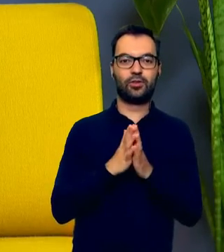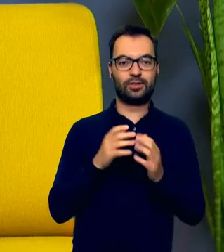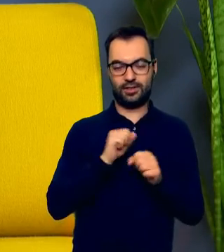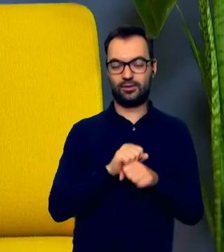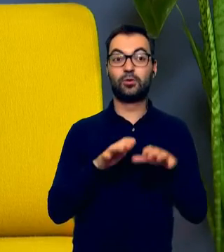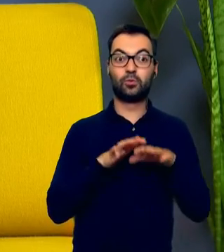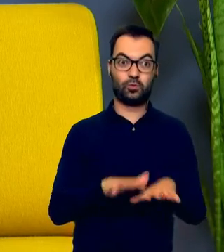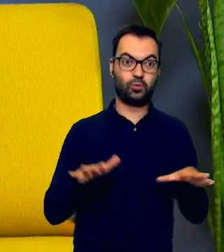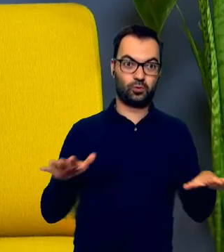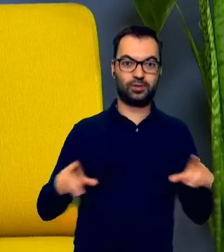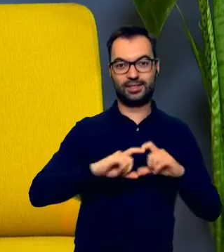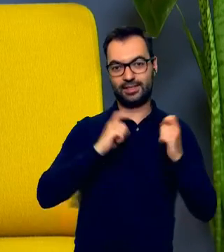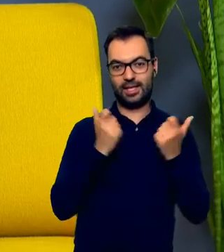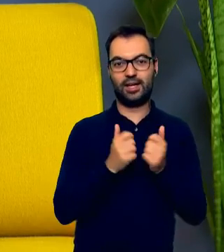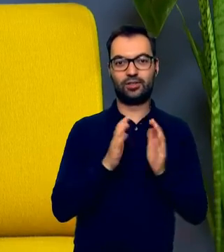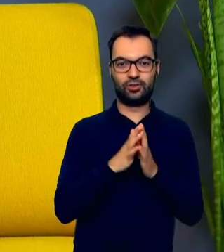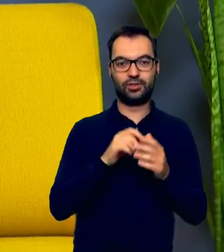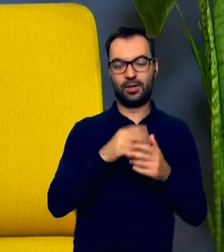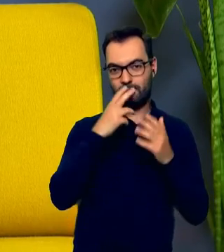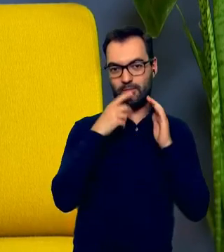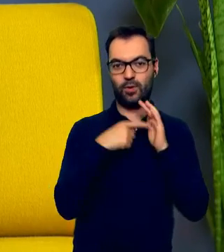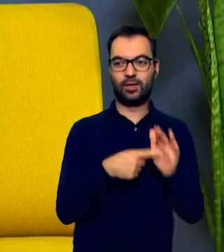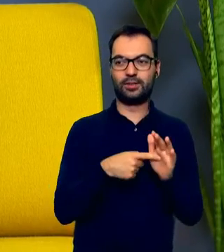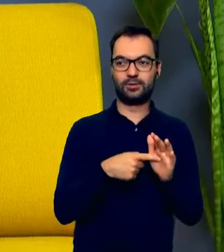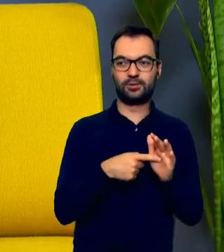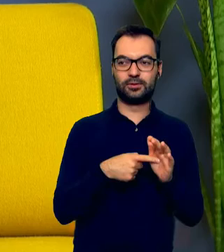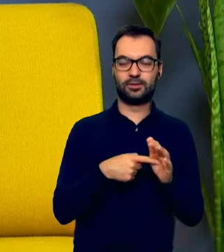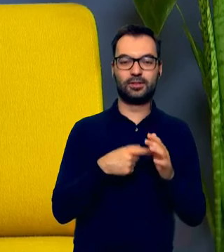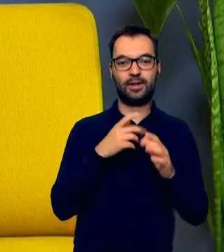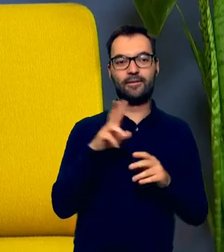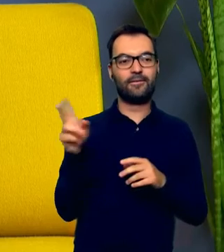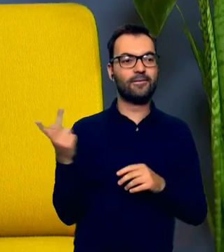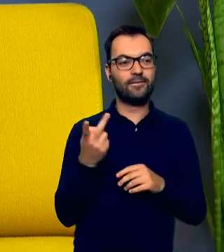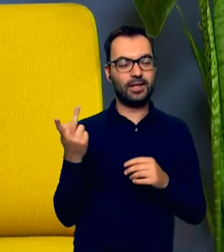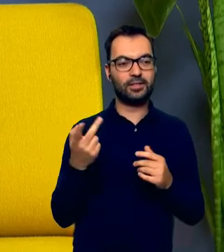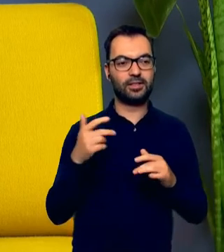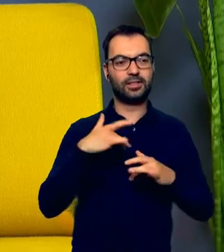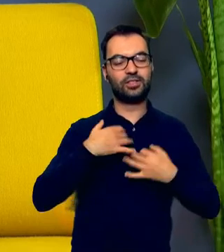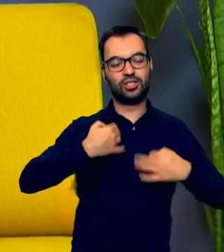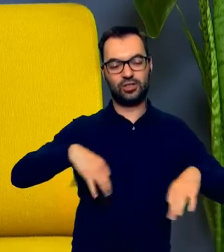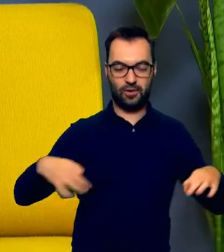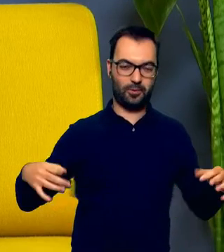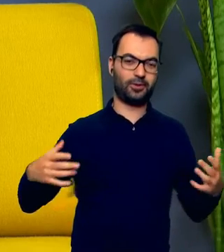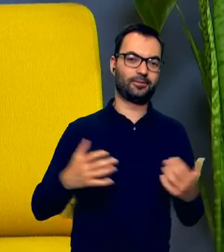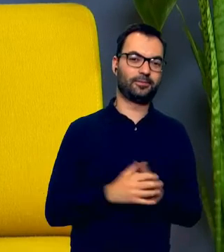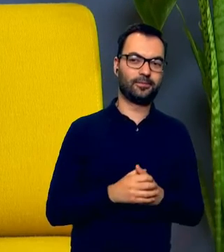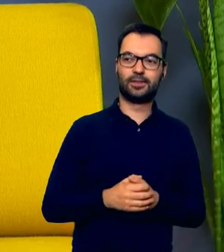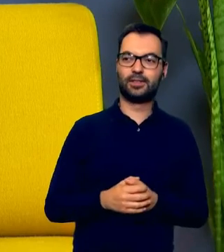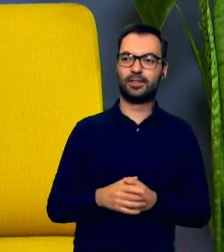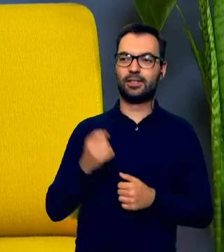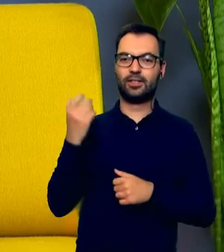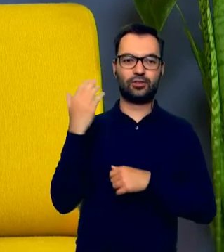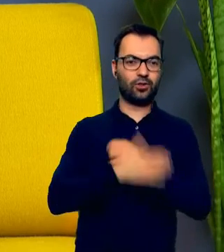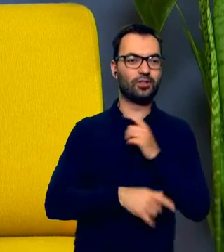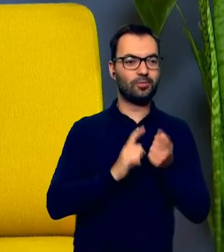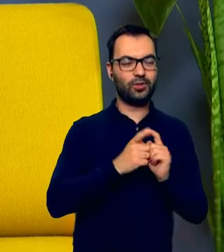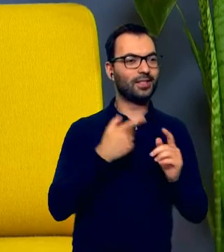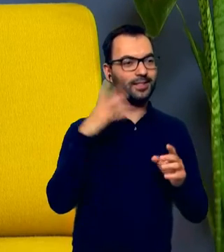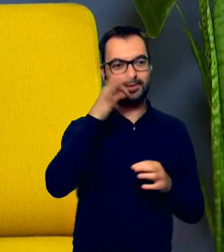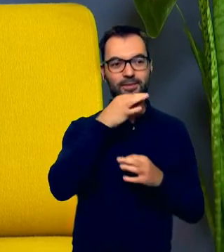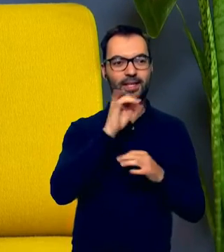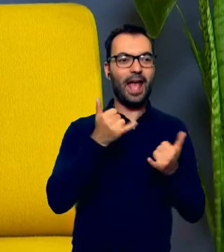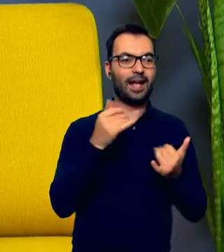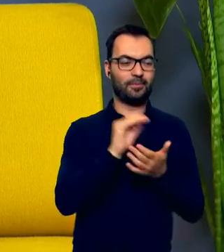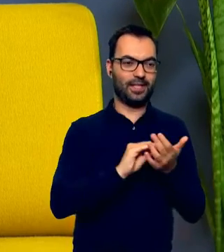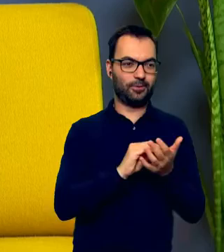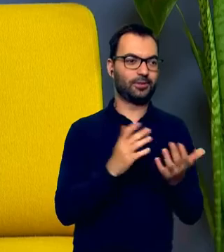nie brakuje, bo cała ona jest właśnie emanacją tej waszej wewnętrznej swobody. Zaraz się skończy nasze spotkanie i nas zapytam, jak